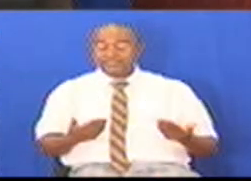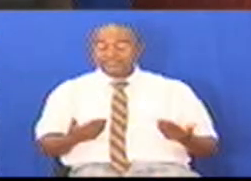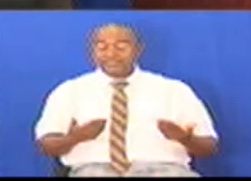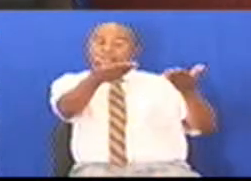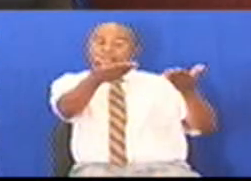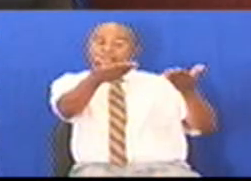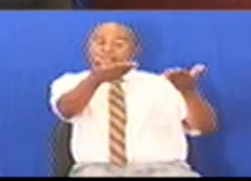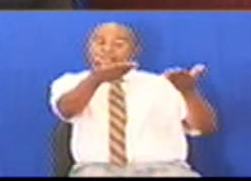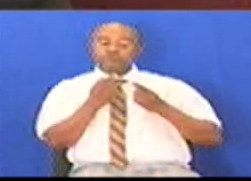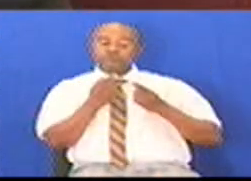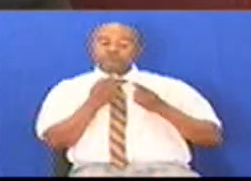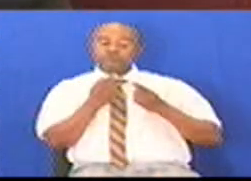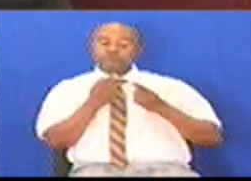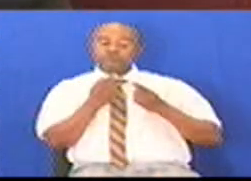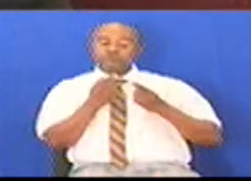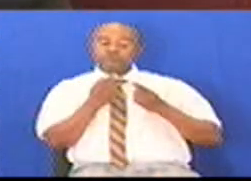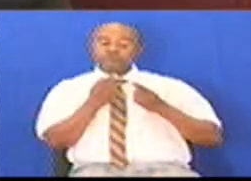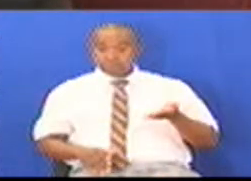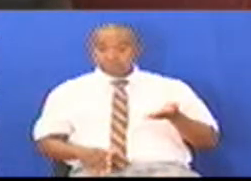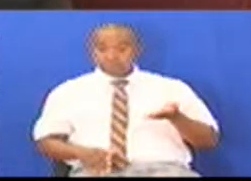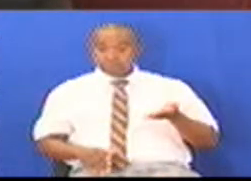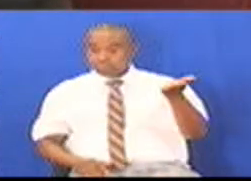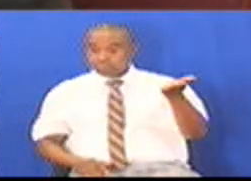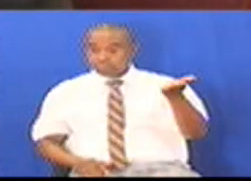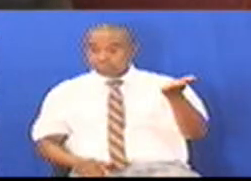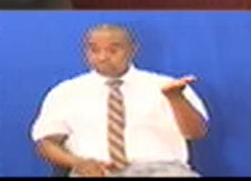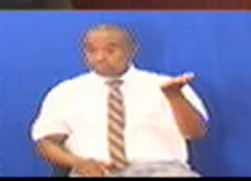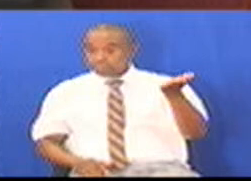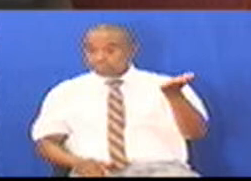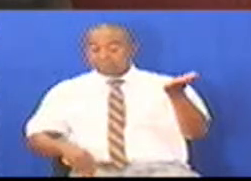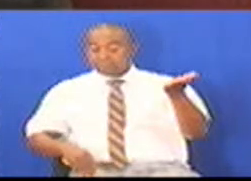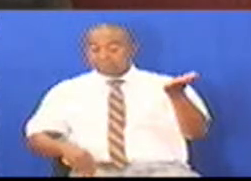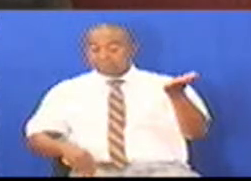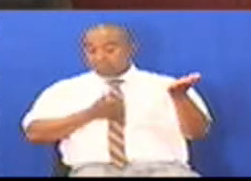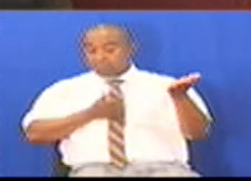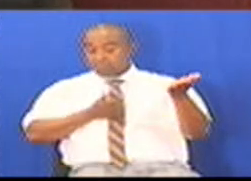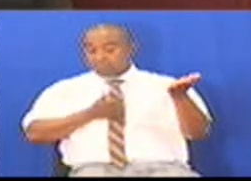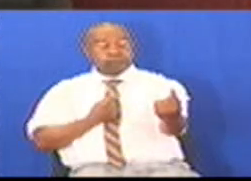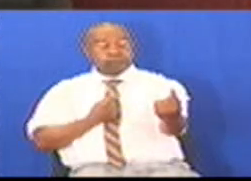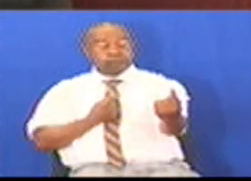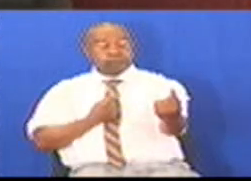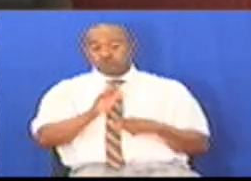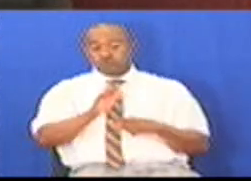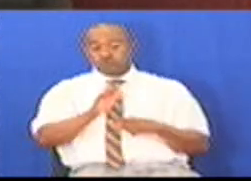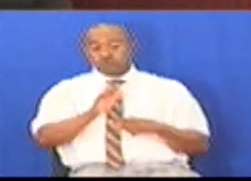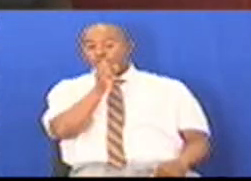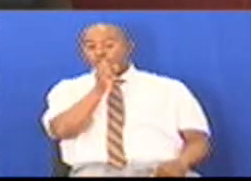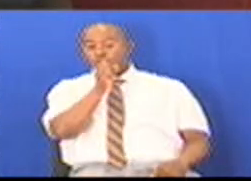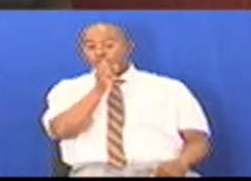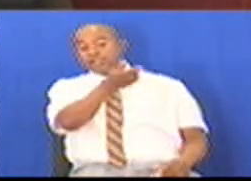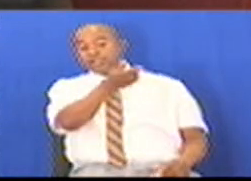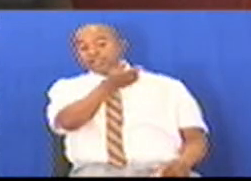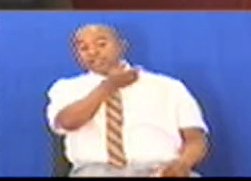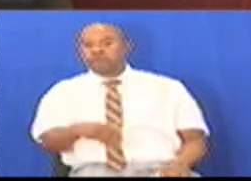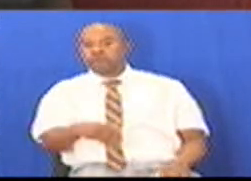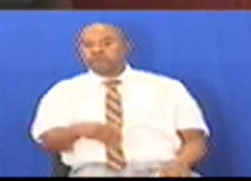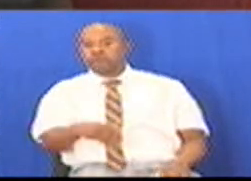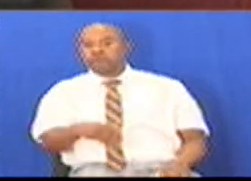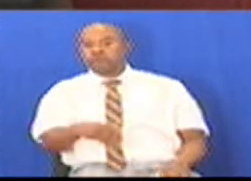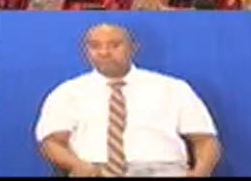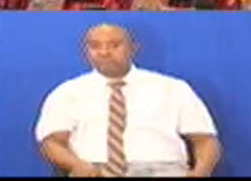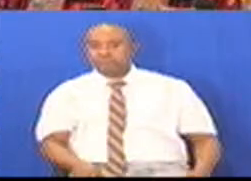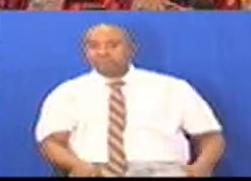upinzani na nimruhusu kutumia chombo hapa mbele. Karibu sana.